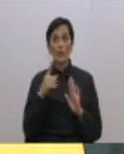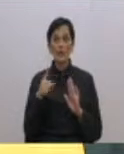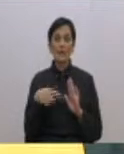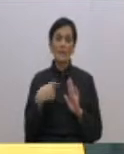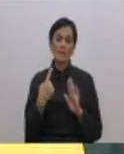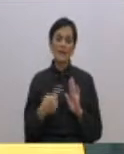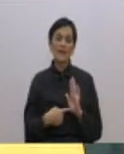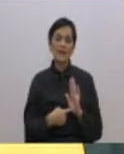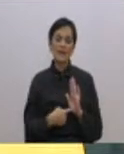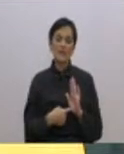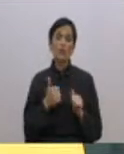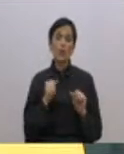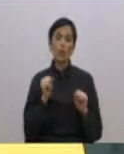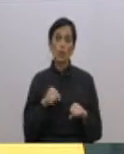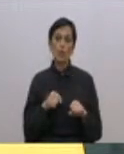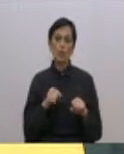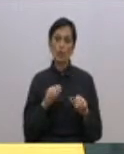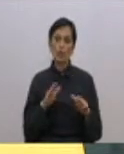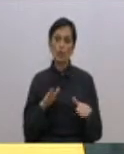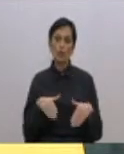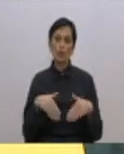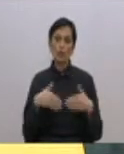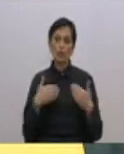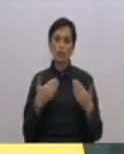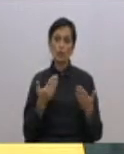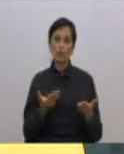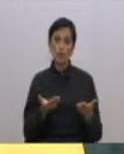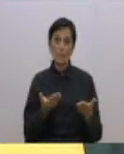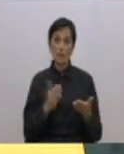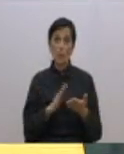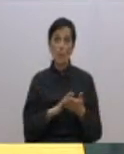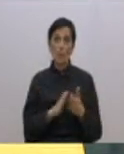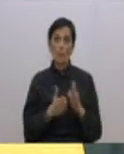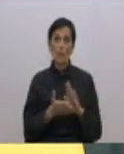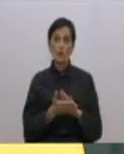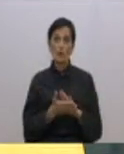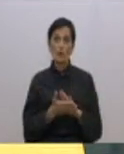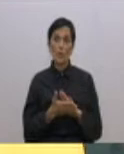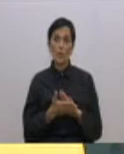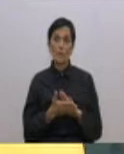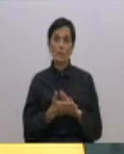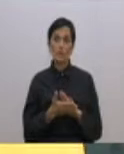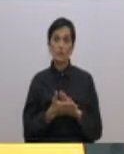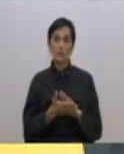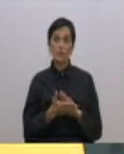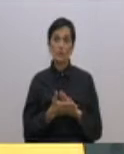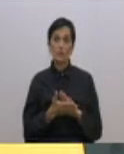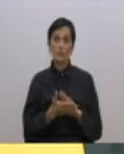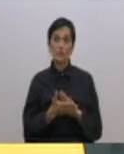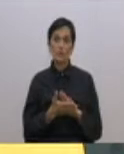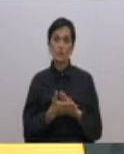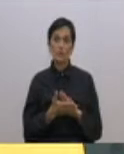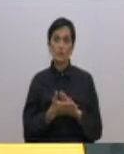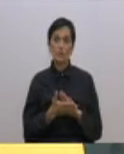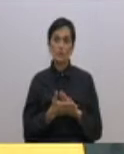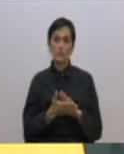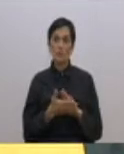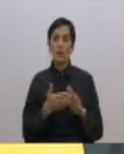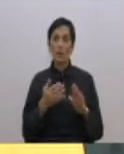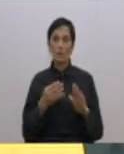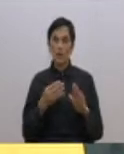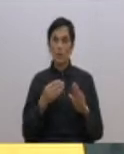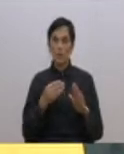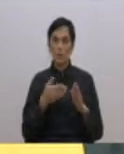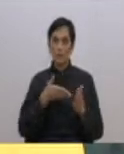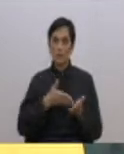მდგომარეობდა იმაში, რამდენად შეიძლება ზებული კანონპროექტის პირობებში მოხდეს ალბათ ამ დაწესებულების ფუნქციონირების